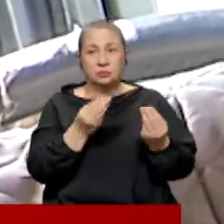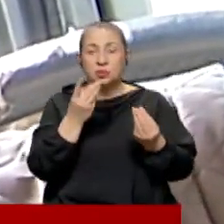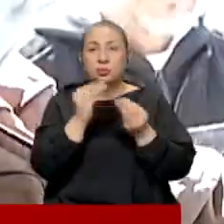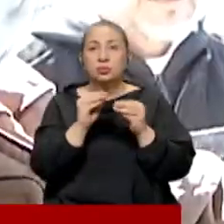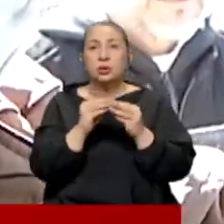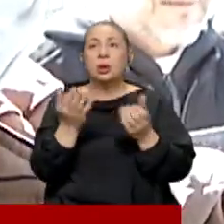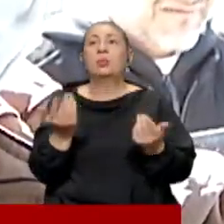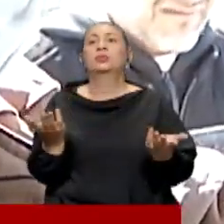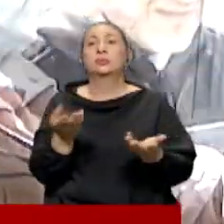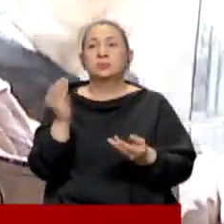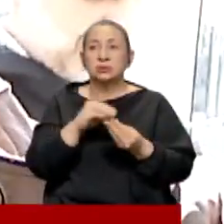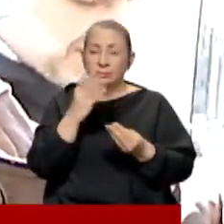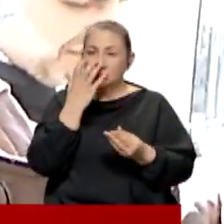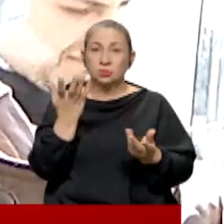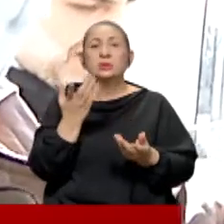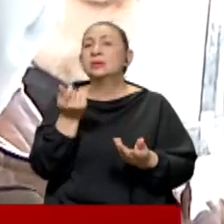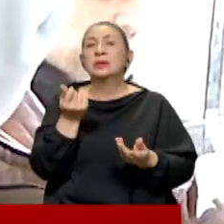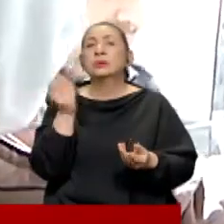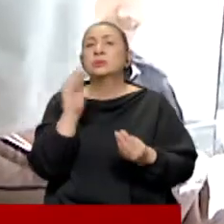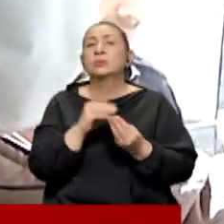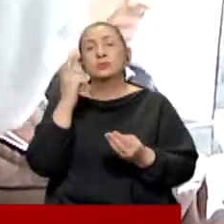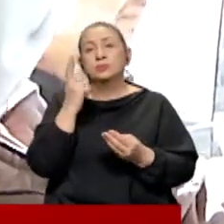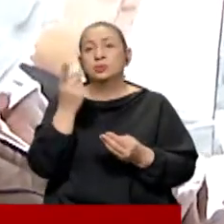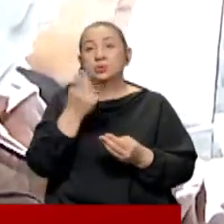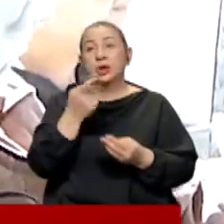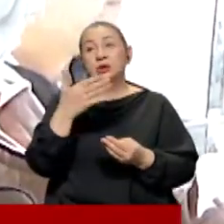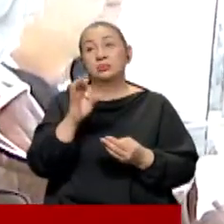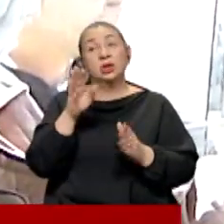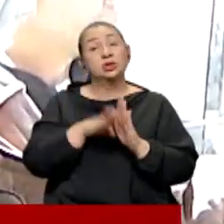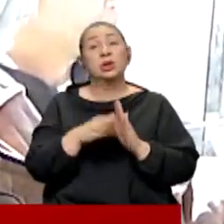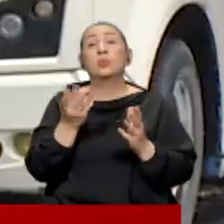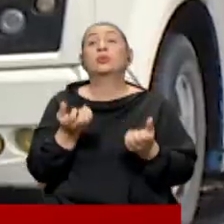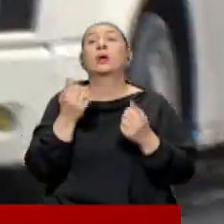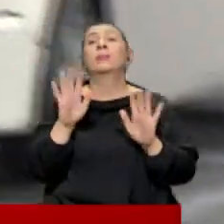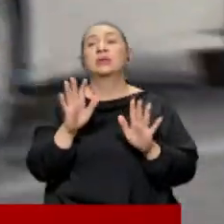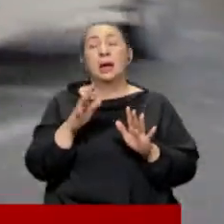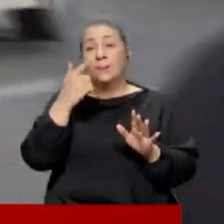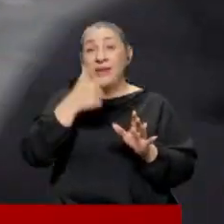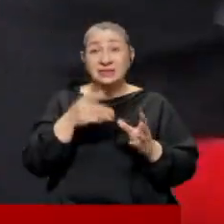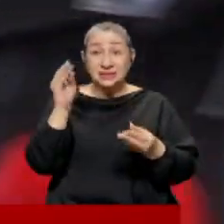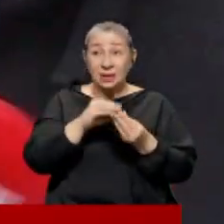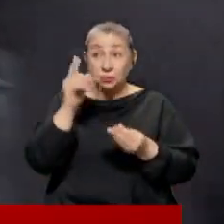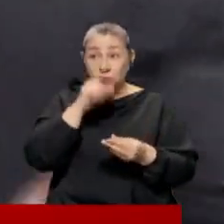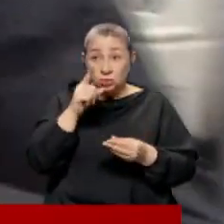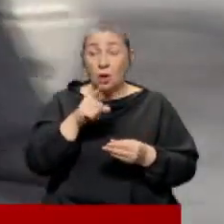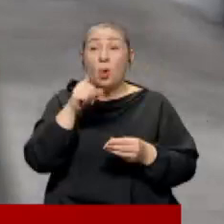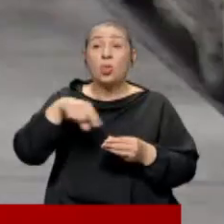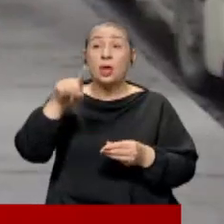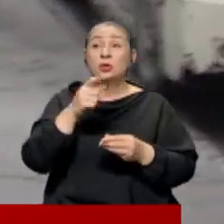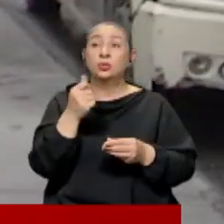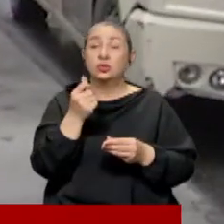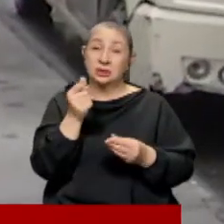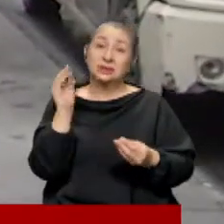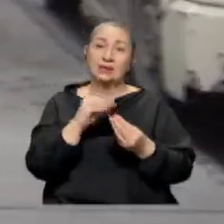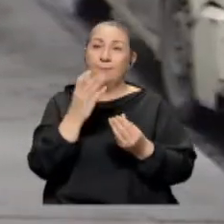yumurta gelmiyor. Zam beklentimiz var. Ne kadar bir zam kurtarır sizi? Valla %60'dan aşağı kurtarmaz. Akaryakıta gelen zamlar nedeniyle onlar da